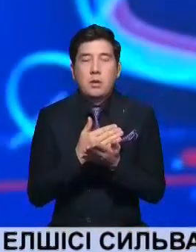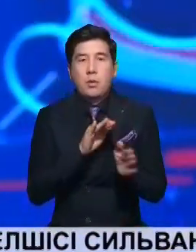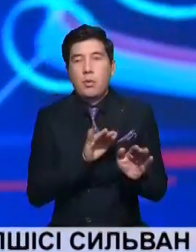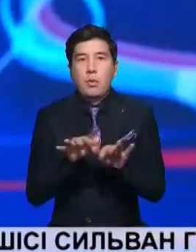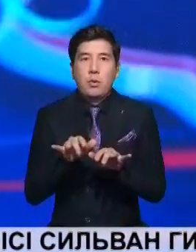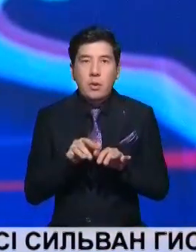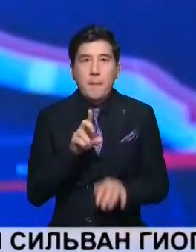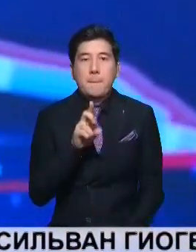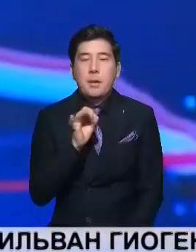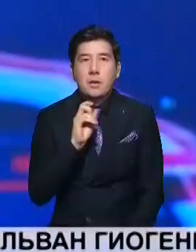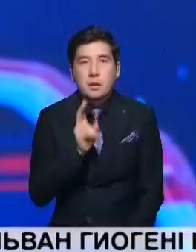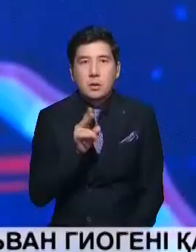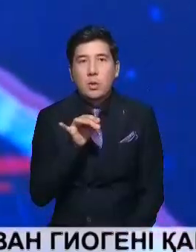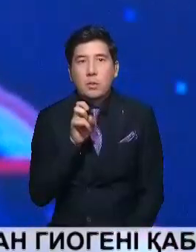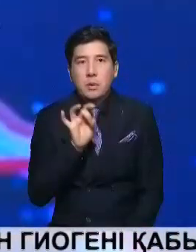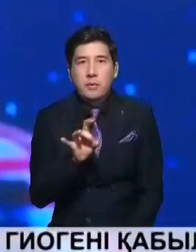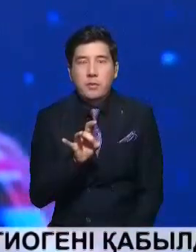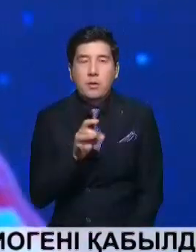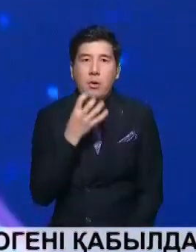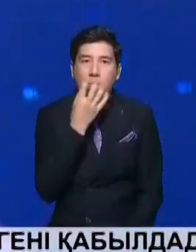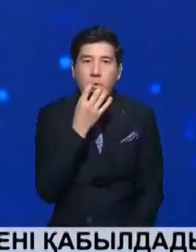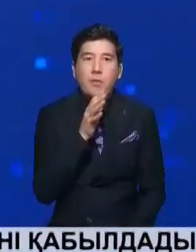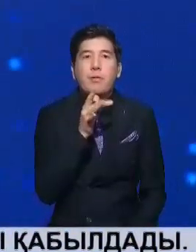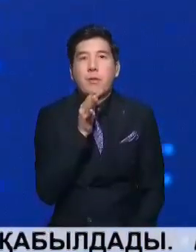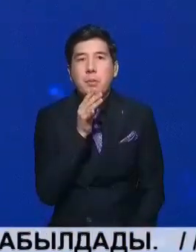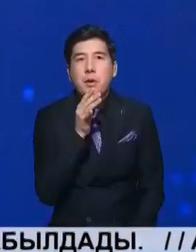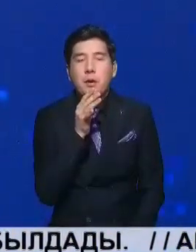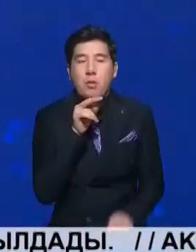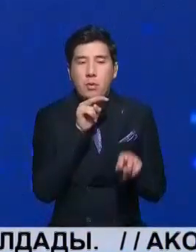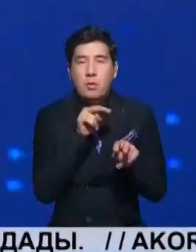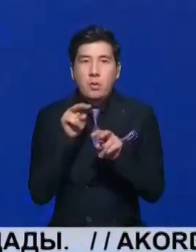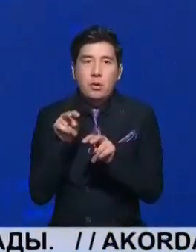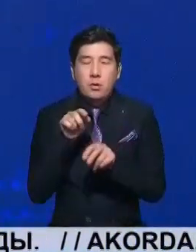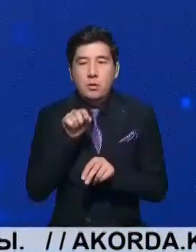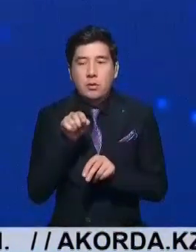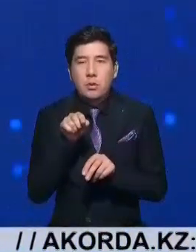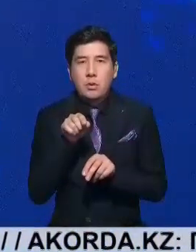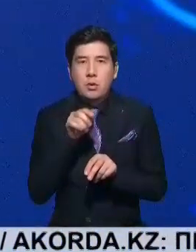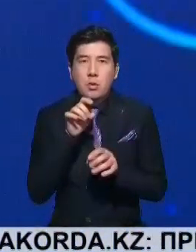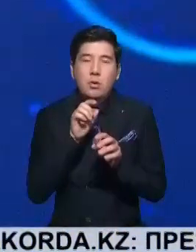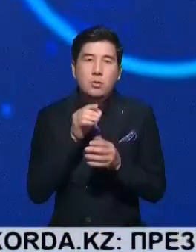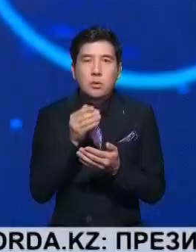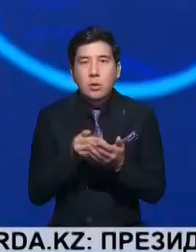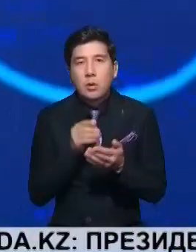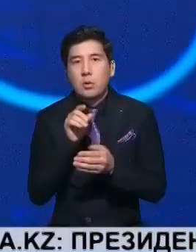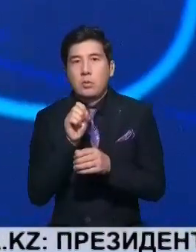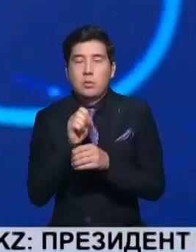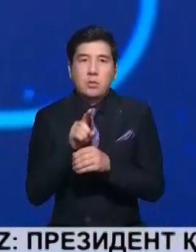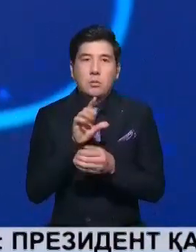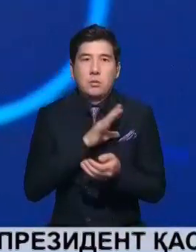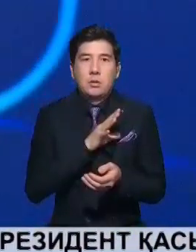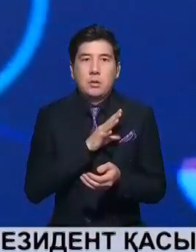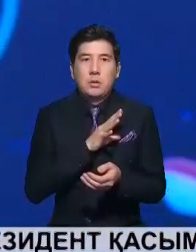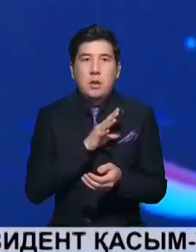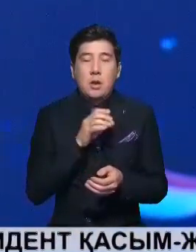Уәли мәлімдеді. Бөлекбаев жылыту маусымына дайындық жұмыстарына бақылау жасамаған үшін сөз естіді. Естеріңізде болса, Саран қаласында қыс